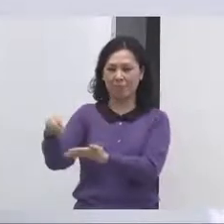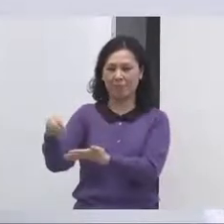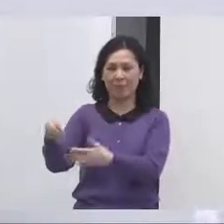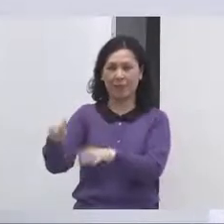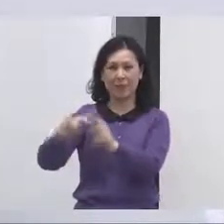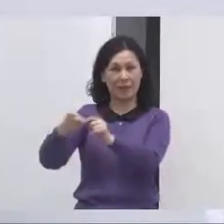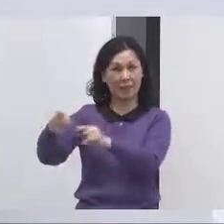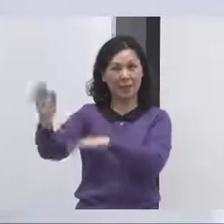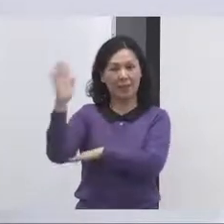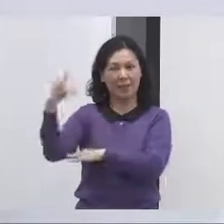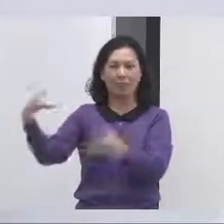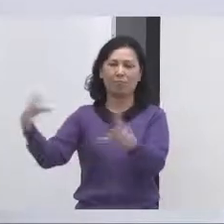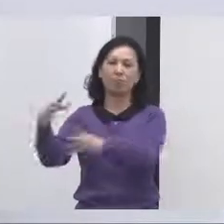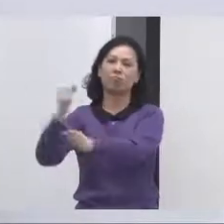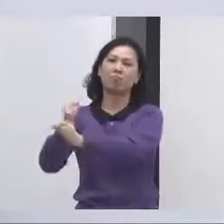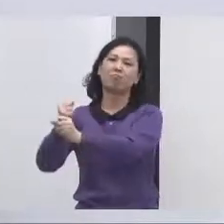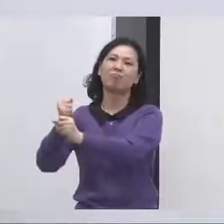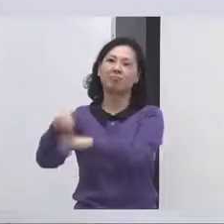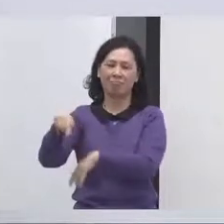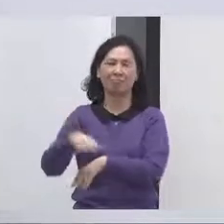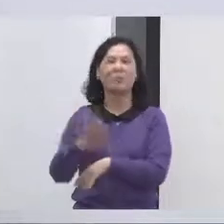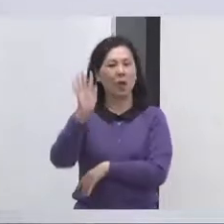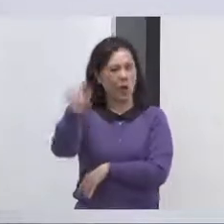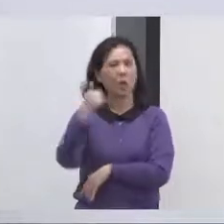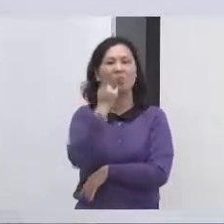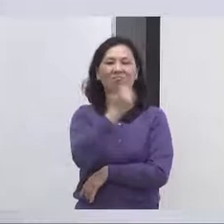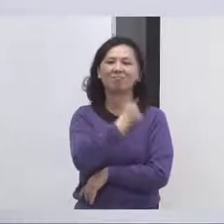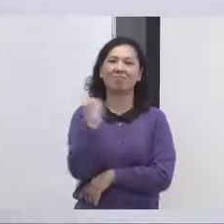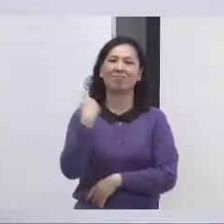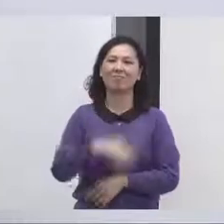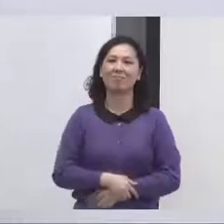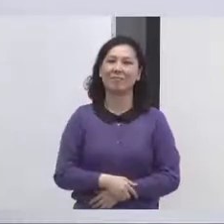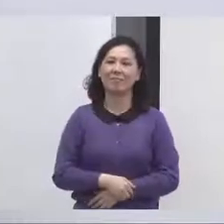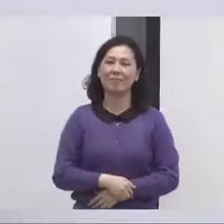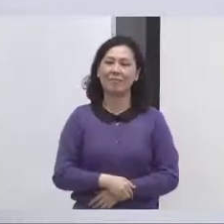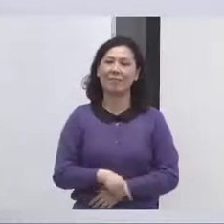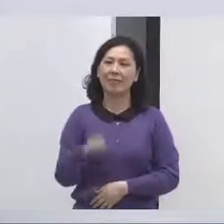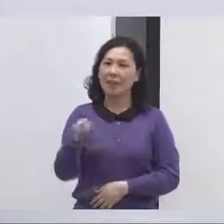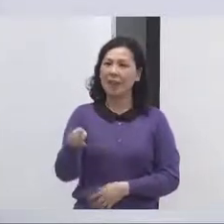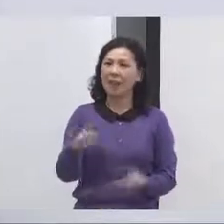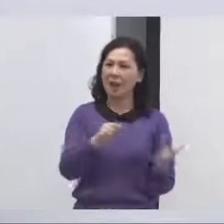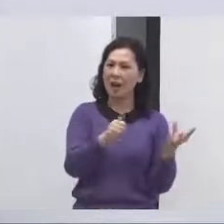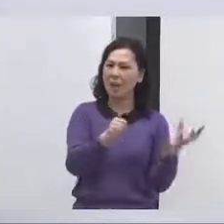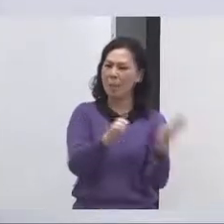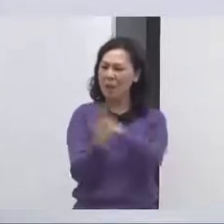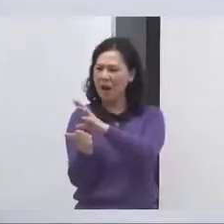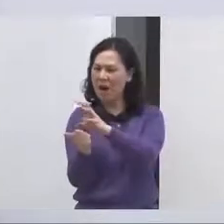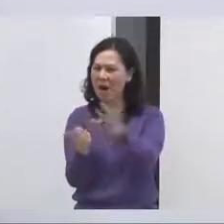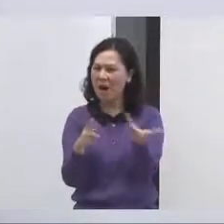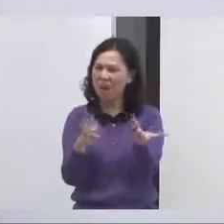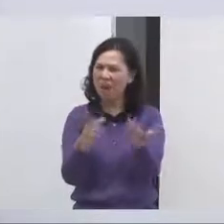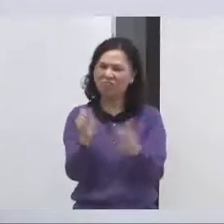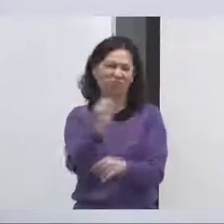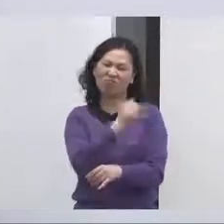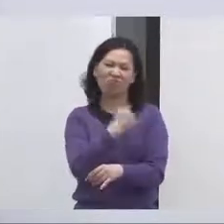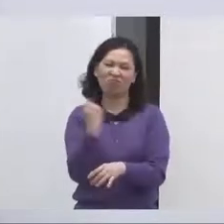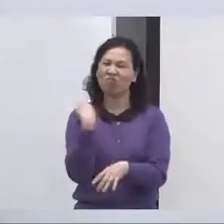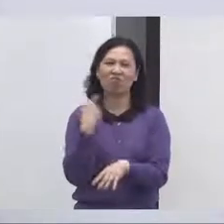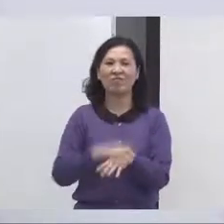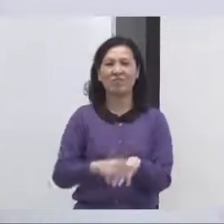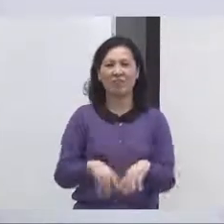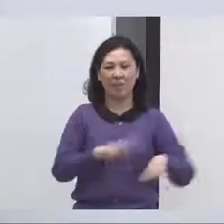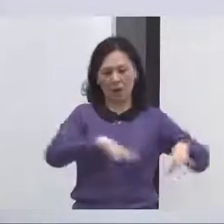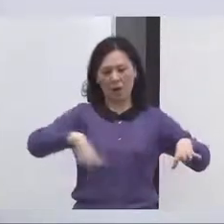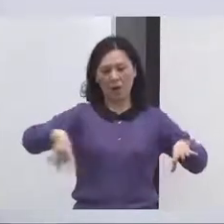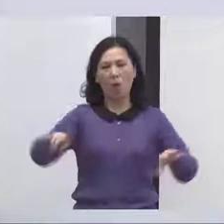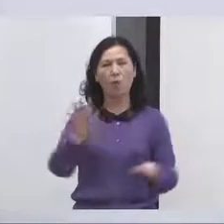作。我觉得这是比较有可能发生的事。那你说功能上要取代，我是觉得不太可能，因为每个组织有自己的功能。但是